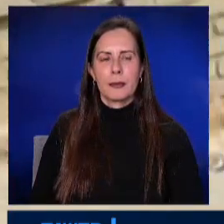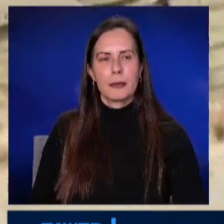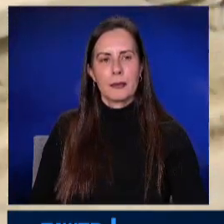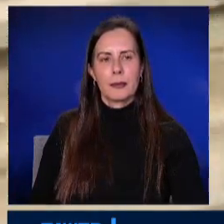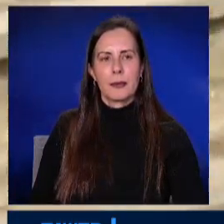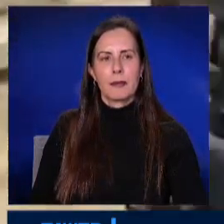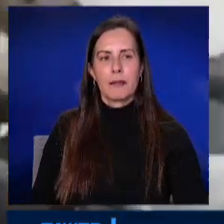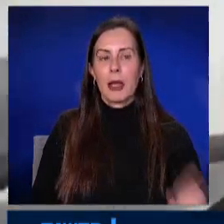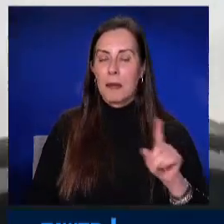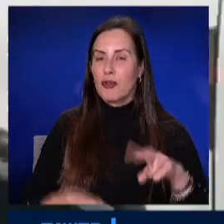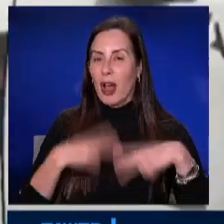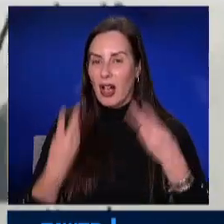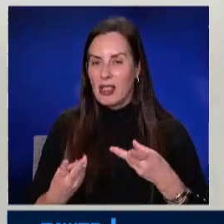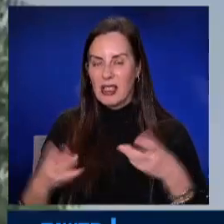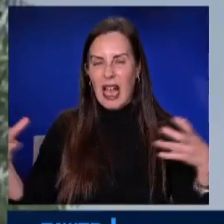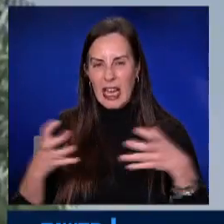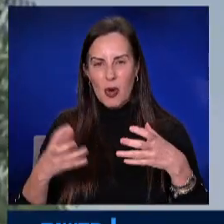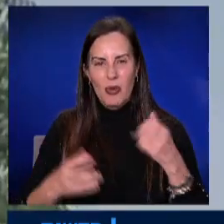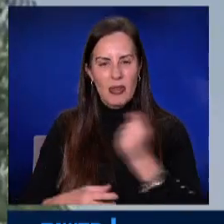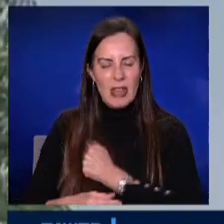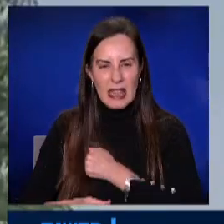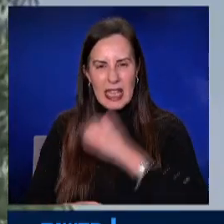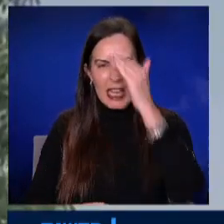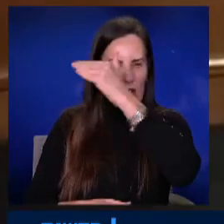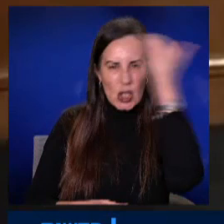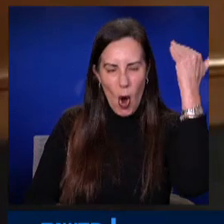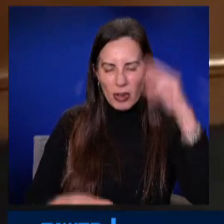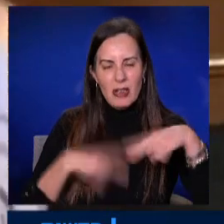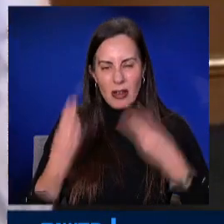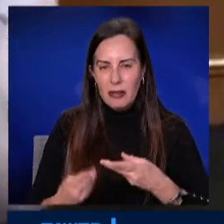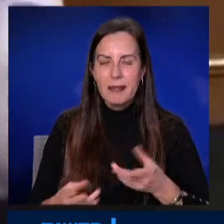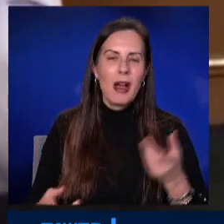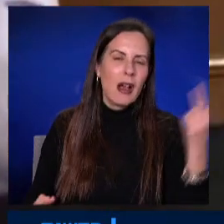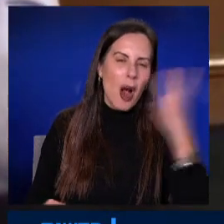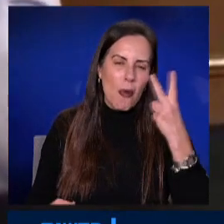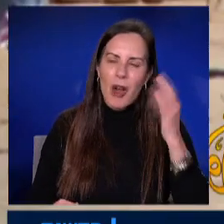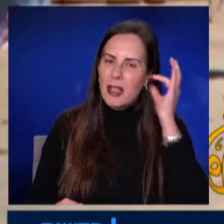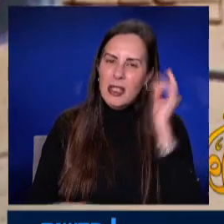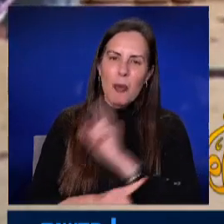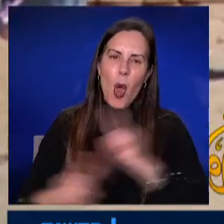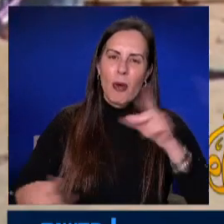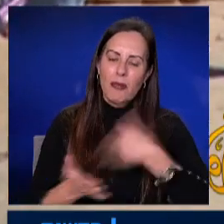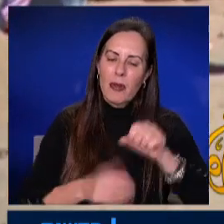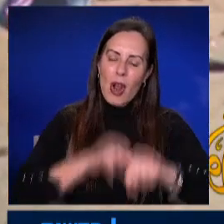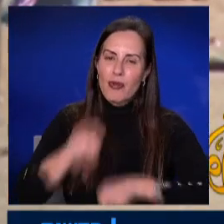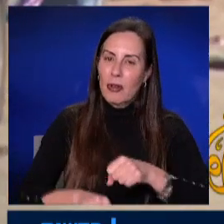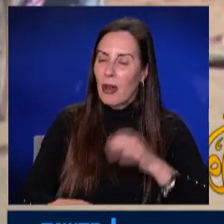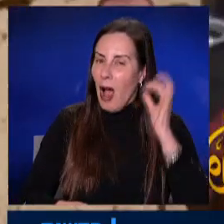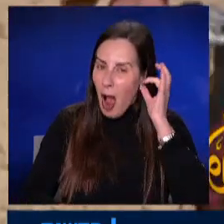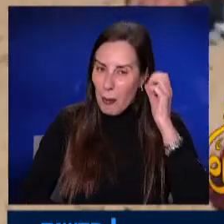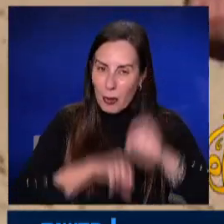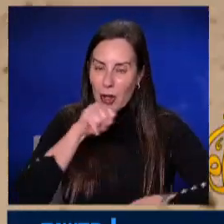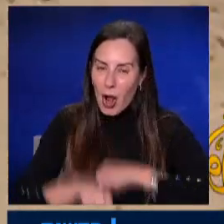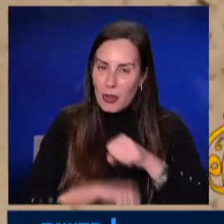מקווי. והנה מי שחזר הארגון הדתי קיצוני לנהל את המדינה נאסר כצפוי על נשים לרכב. הרוכבות מטבע